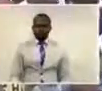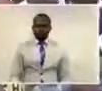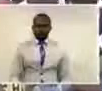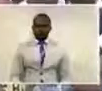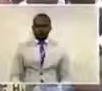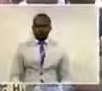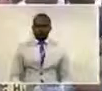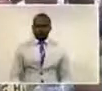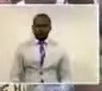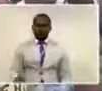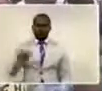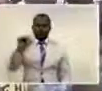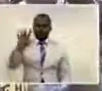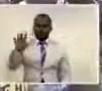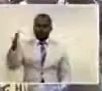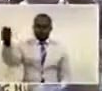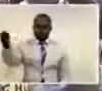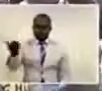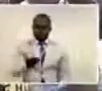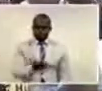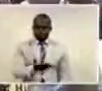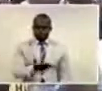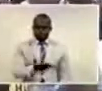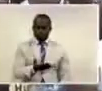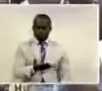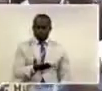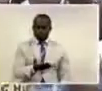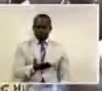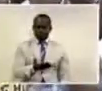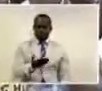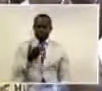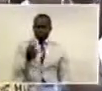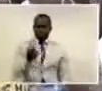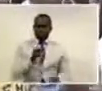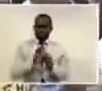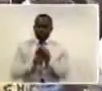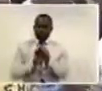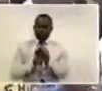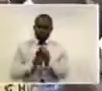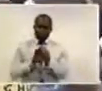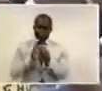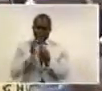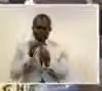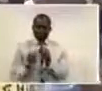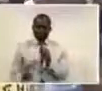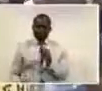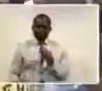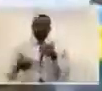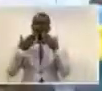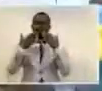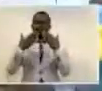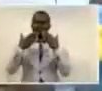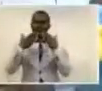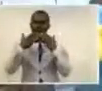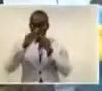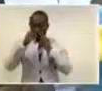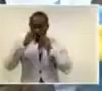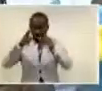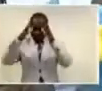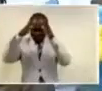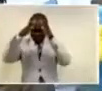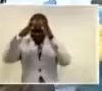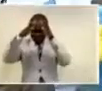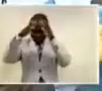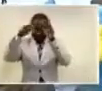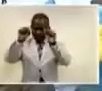twagira ngo batanu begere hano imbere hanyuma mujye muhana umwanya murakoze nyakubahwa perezida wa repubulika